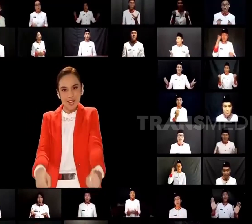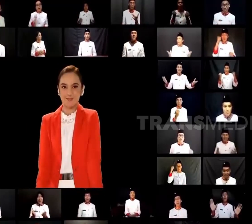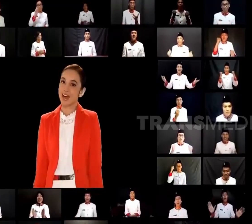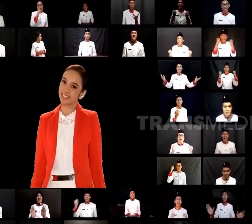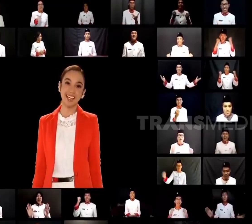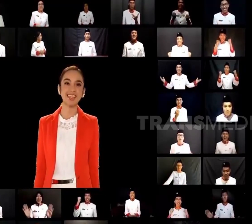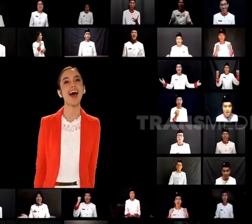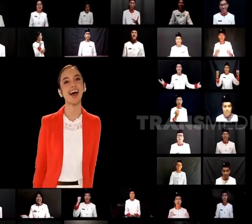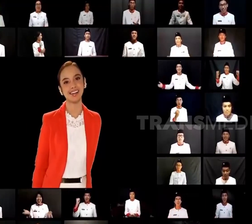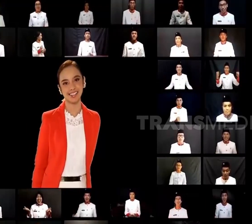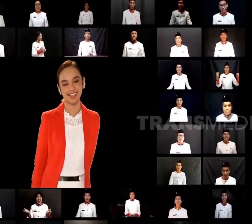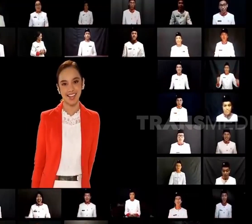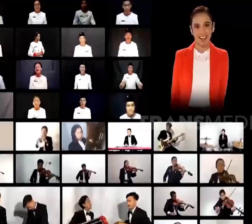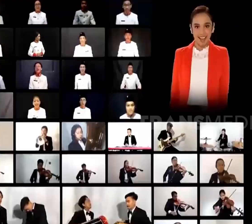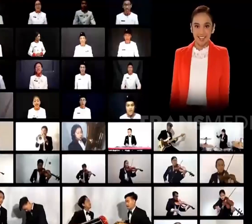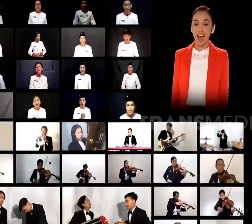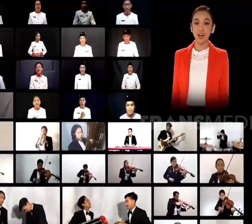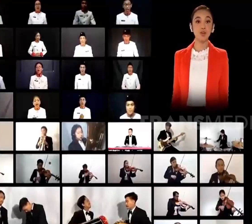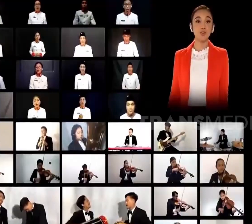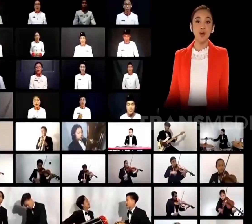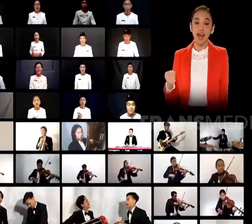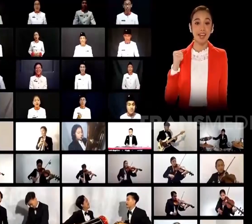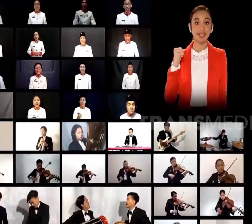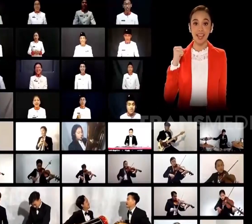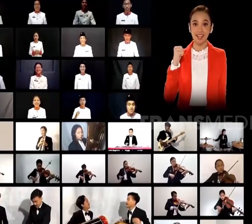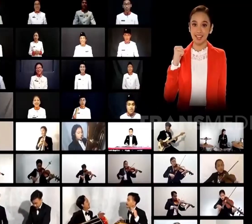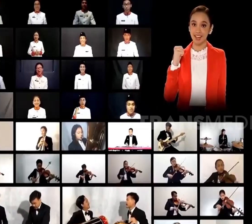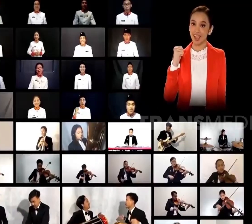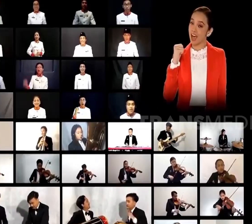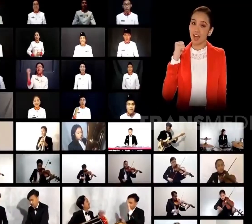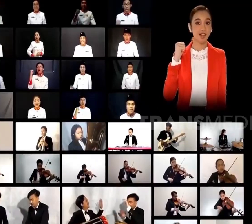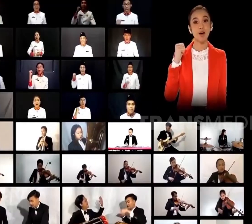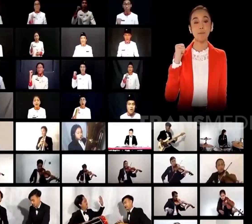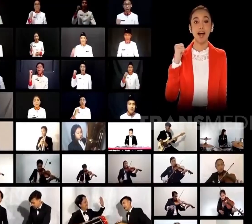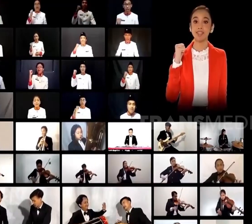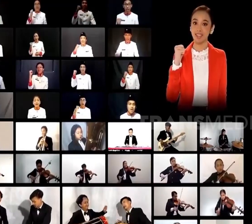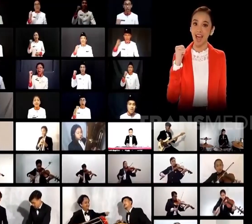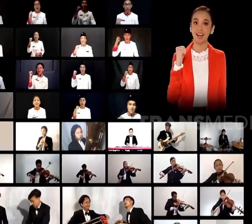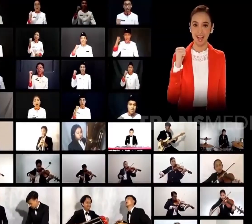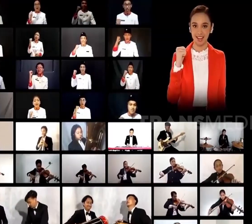bersama para penyanyi pendukung yang berkolaborasi dalam nuansa Merah Putih.